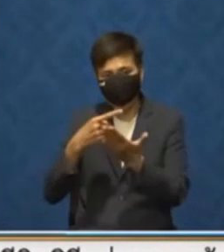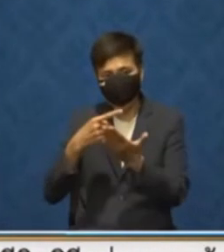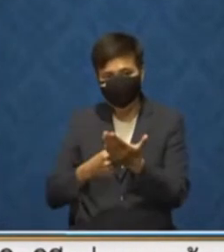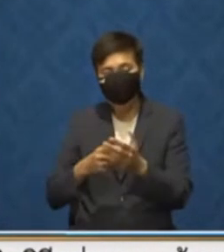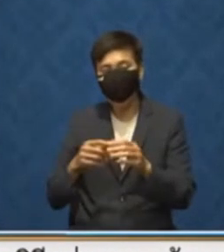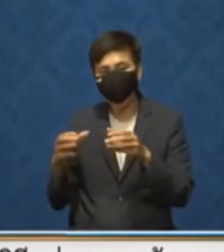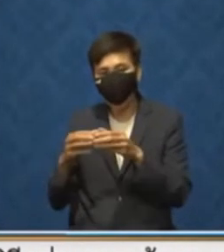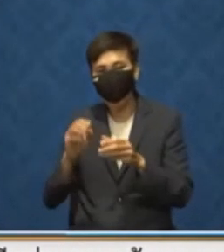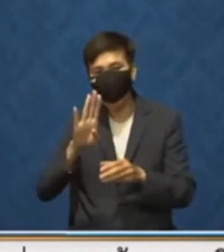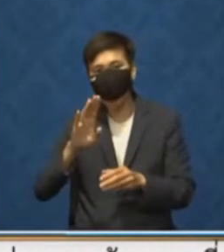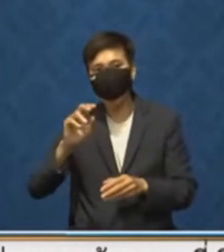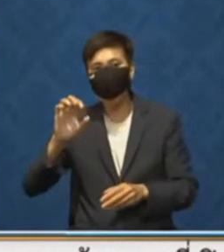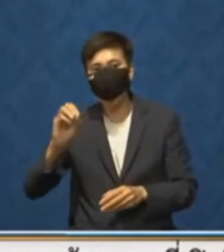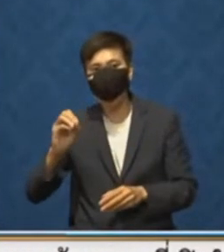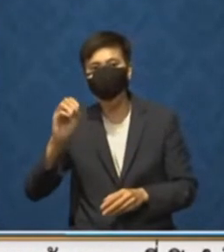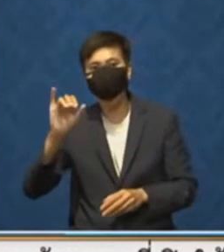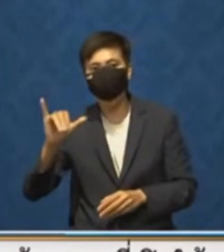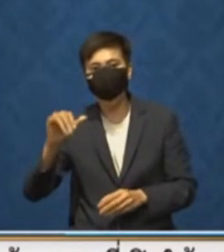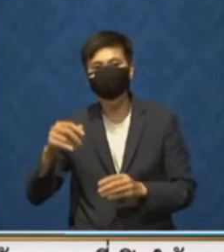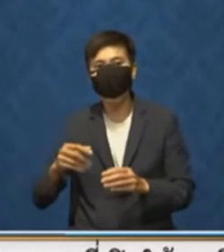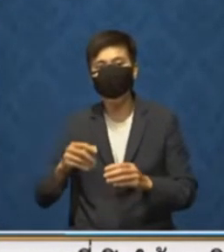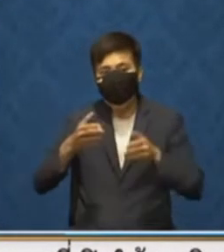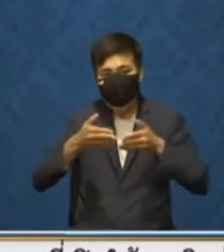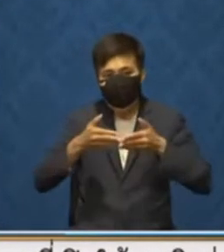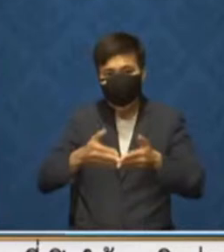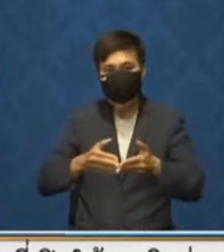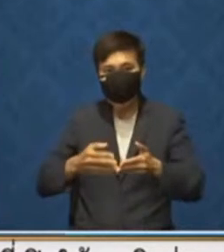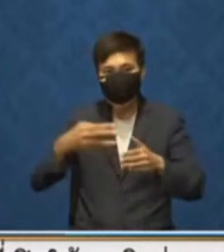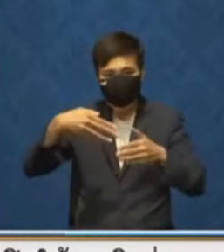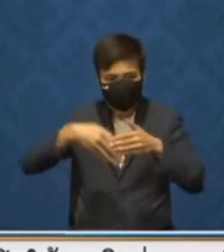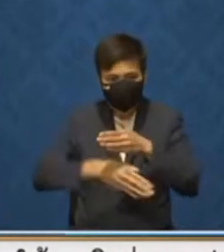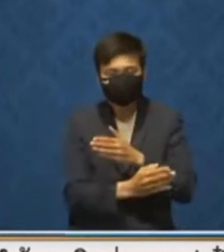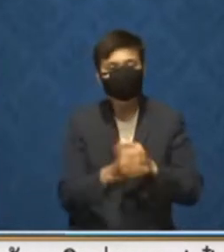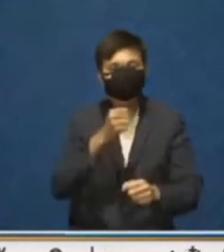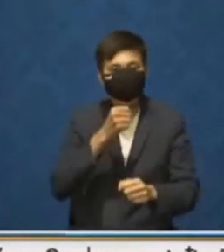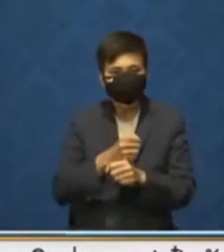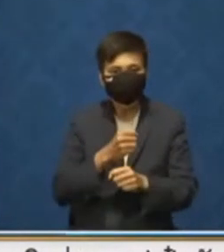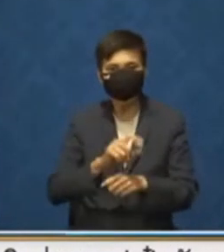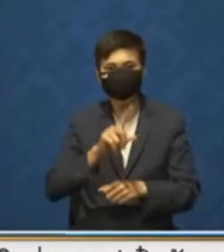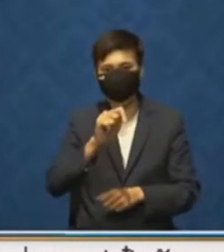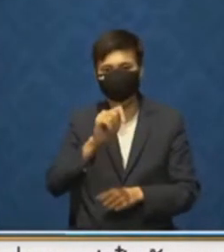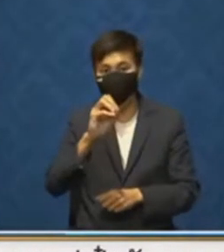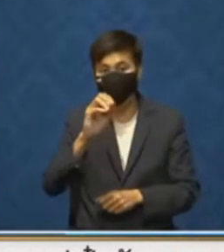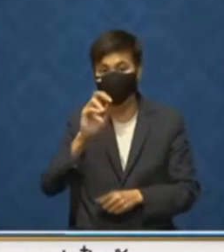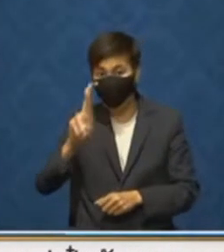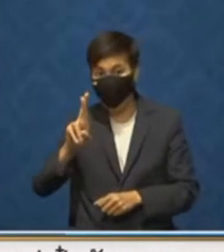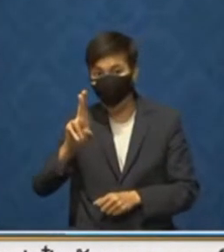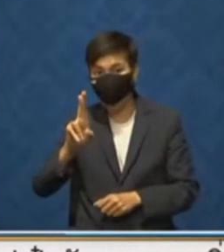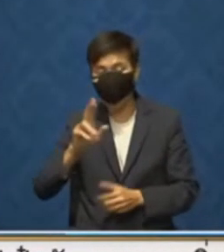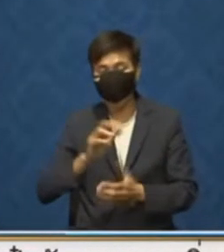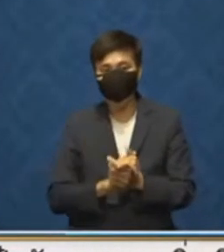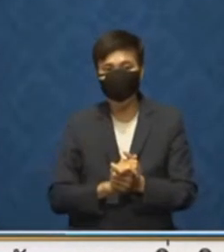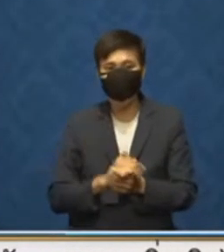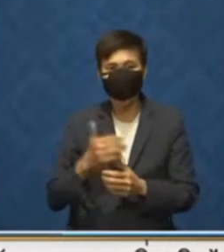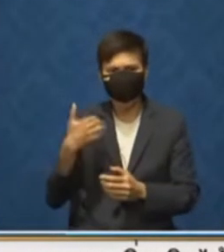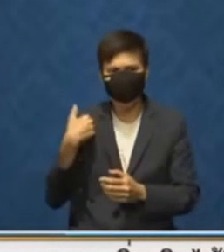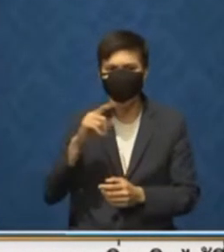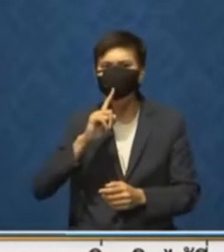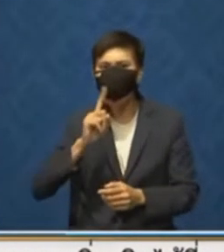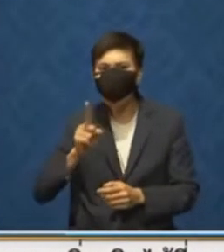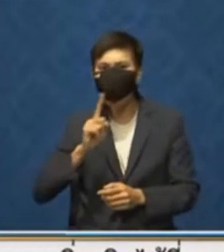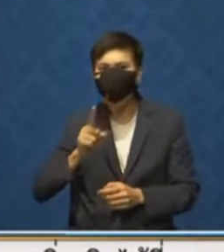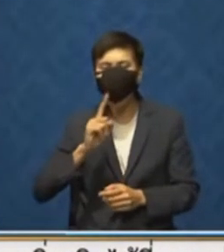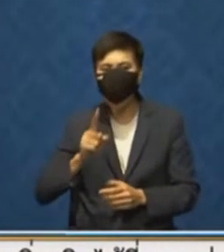ทีโออาร์แกล้งบอยทำทีโออาร์ท่านคิดเองแล้วกันแล้วมันจะเหลือรึถูกร้องมาเที่ยวอะหลุดเสื้อกุม